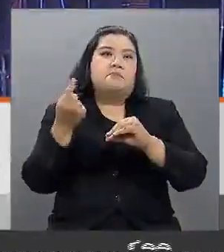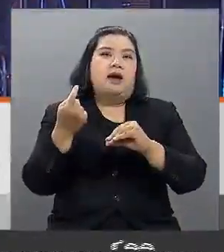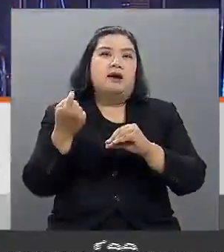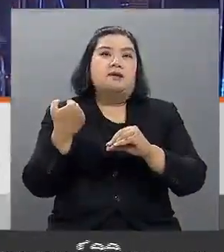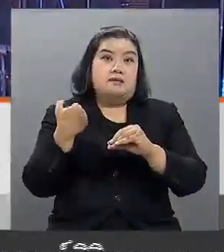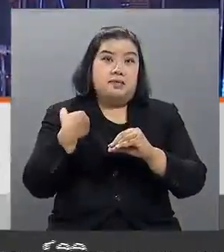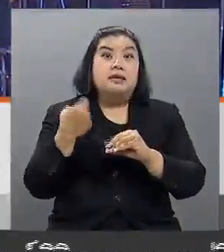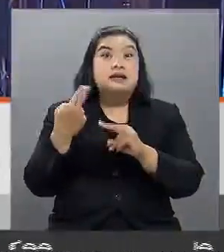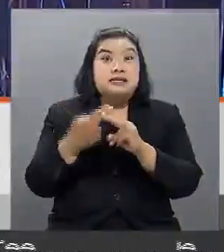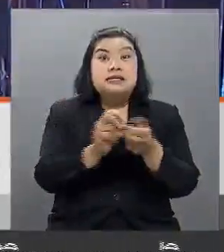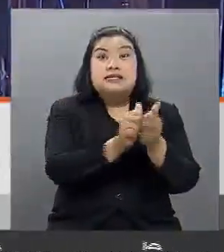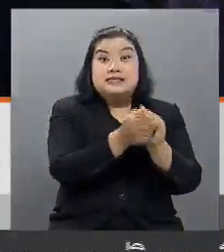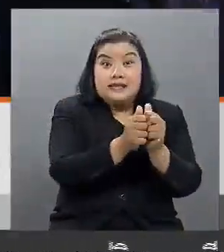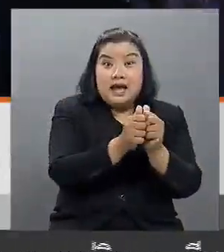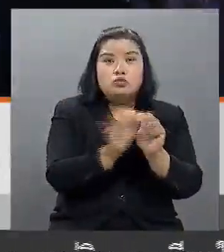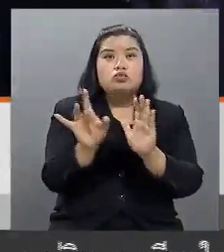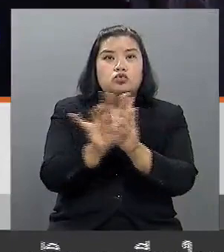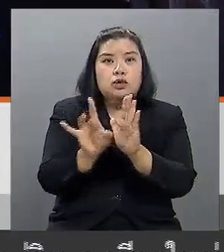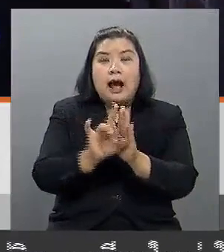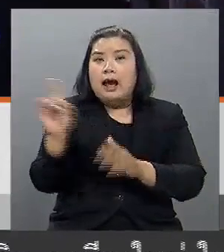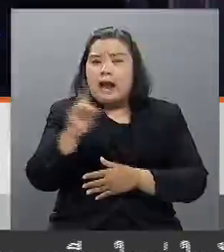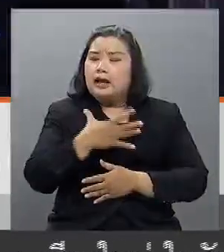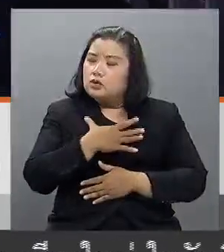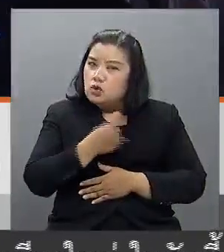าใจคนฟังที่ยังรักเพลงดังเพลงเก่า